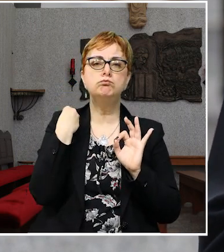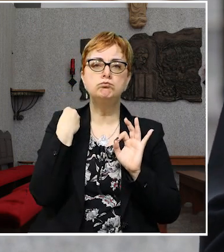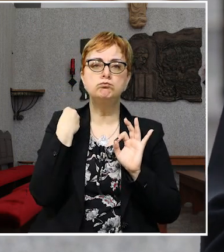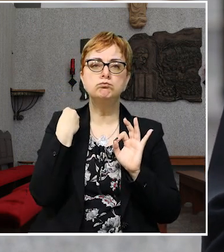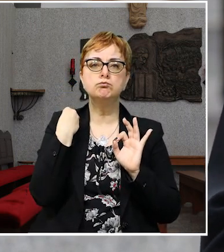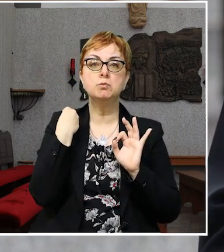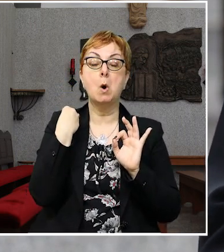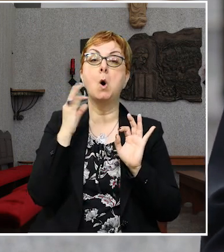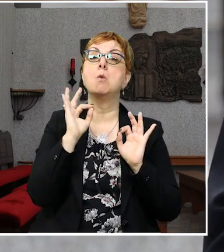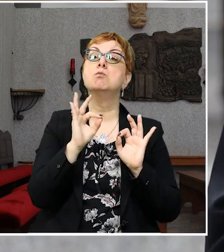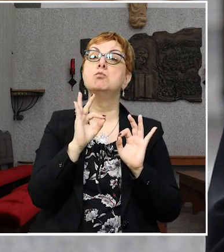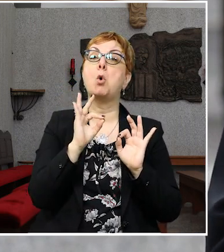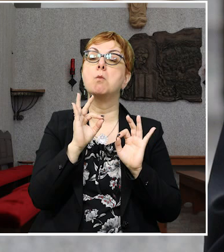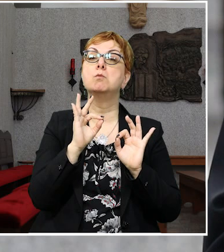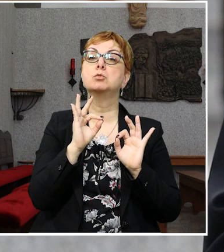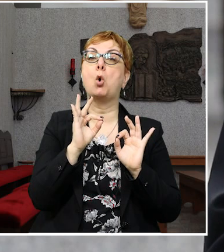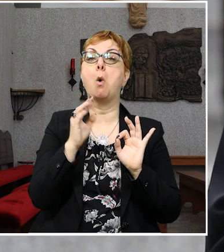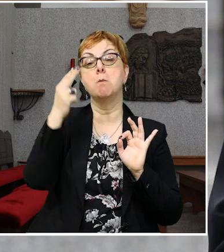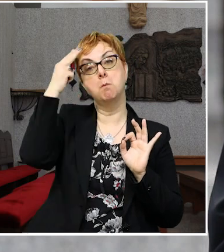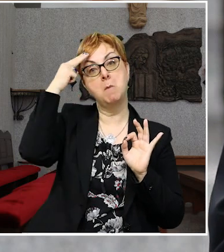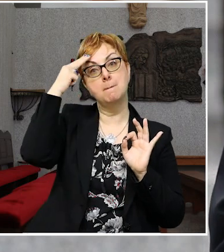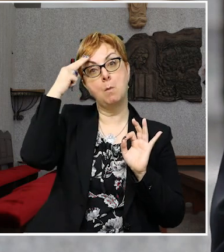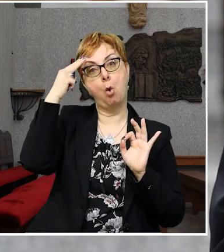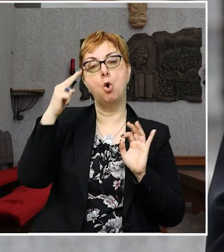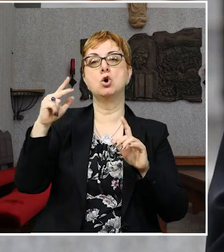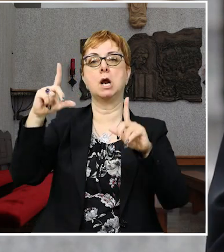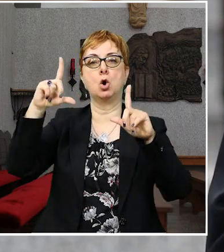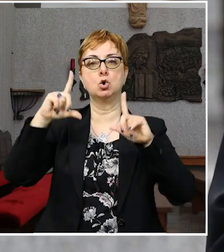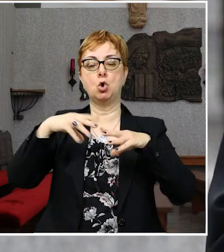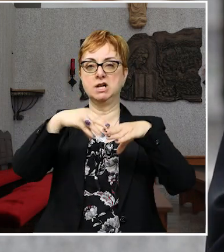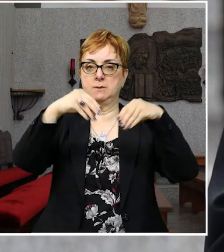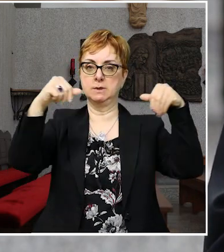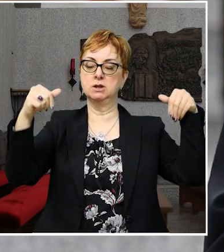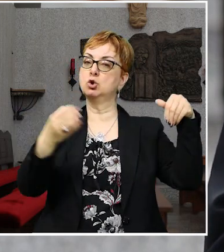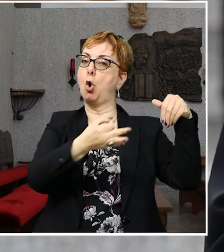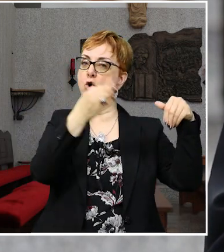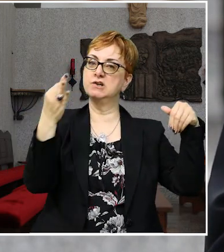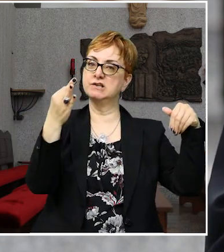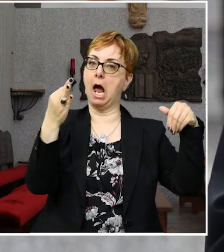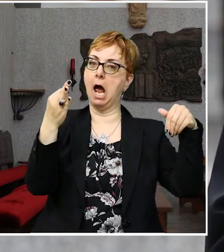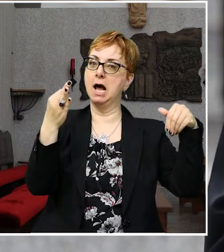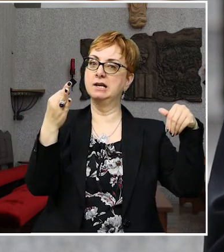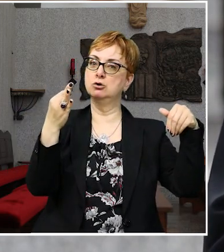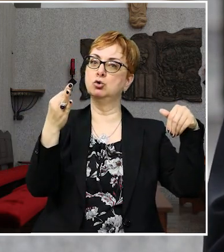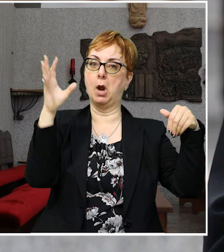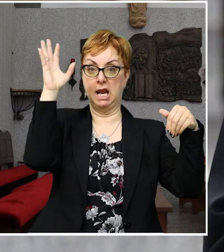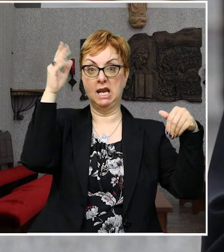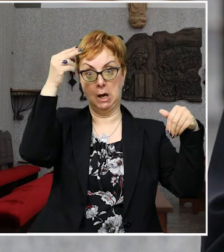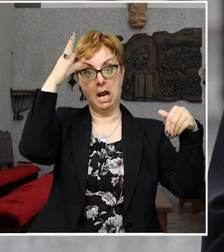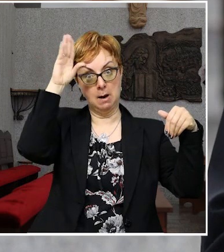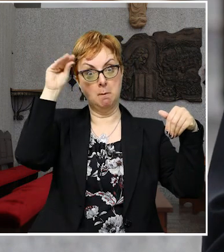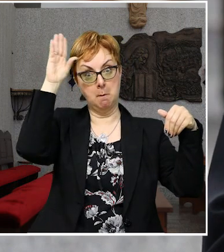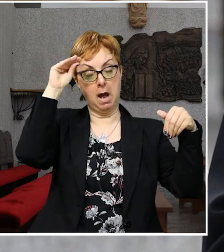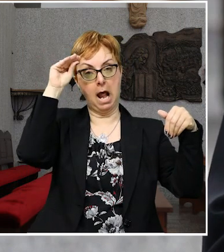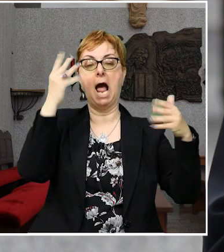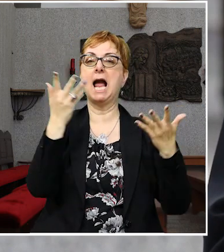domandato di imparare più o meno a memoria i doni dello Spirito Santo, tra i doni dello Spirito Santo